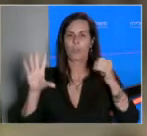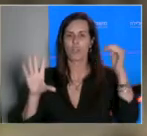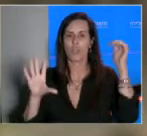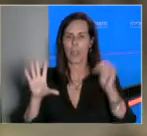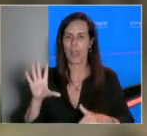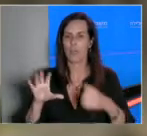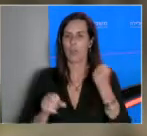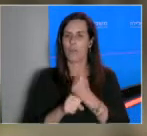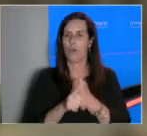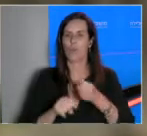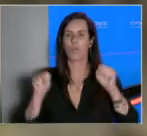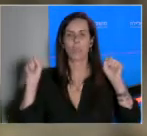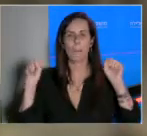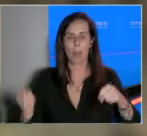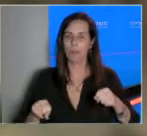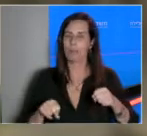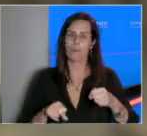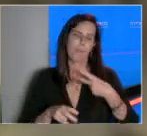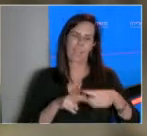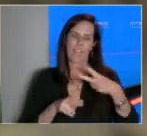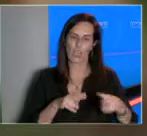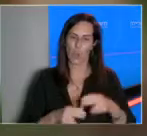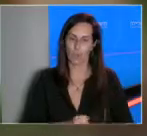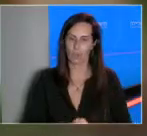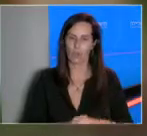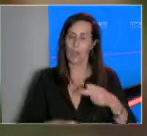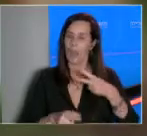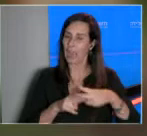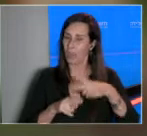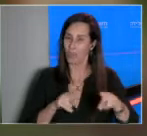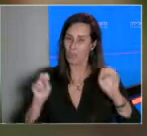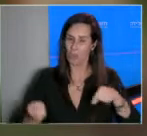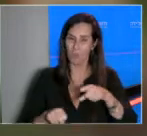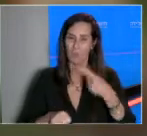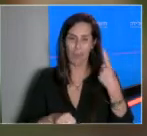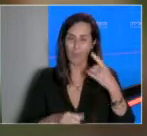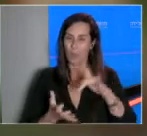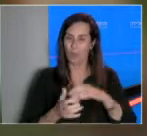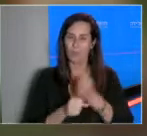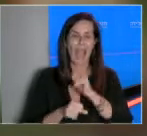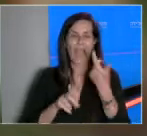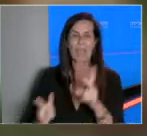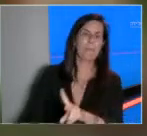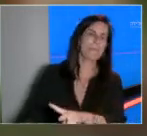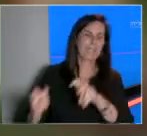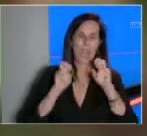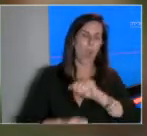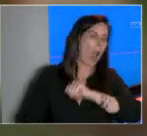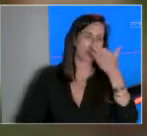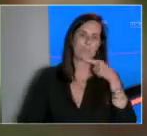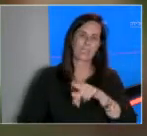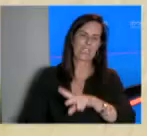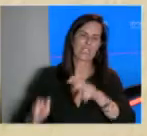למעלה מ-90 אלף עובדות קבלן בענף הניקיון. ענף הניקיון הקבלני אינו אחד מענפי התעסוקה המנצלים